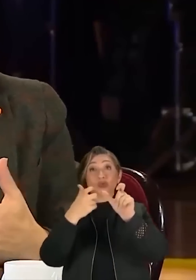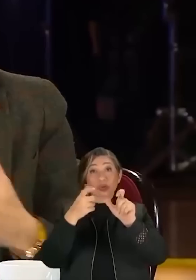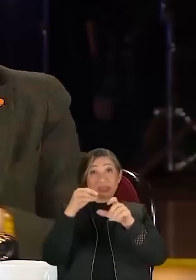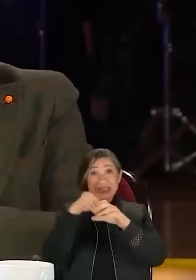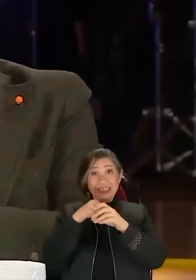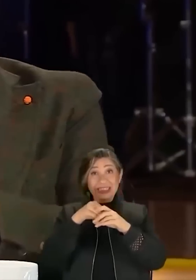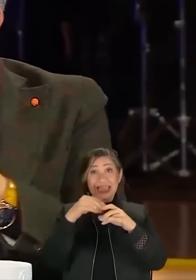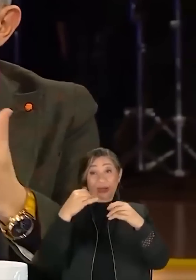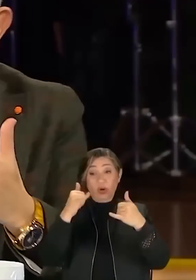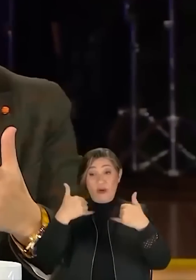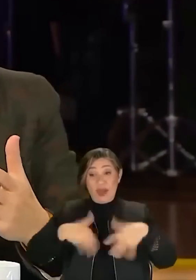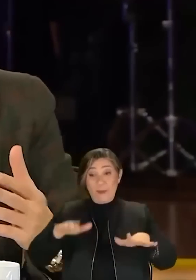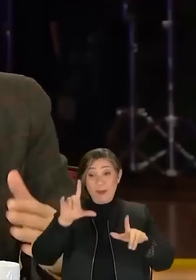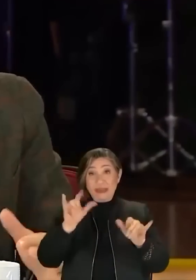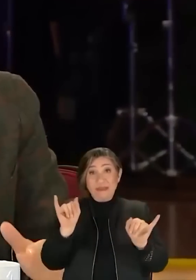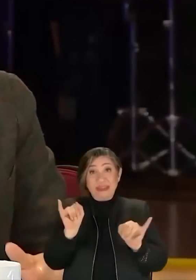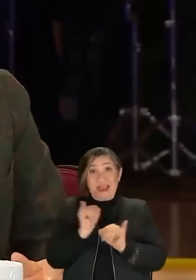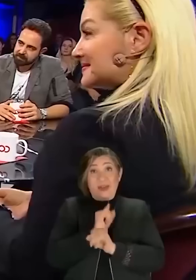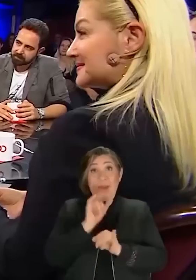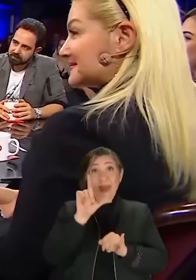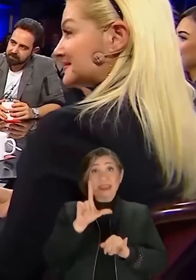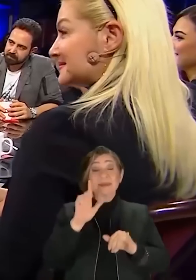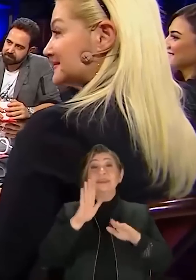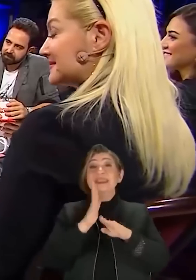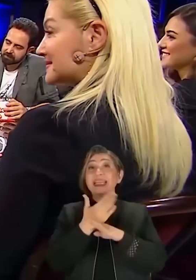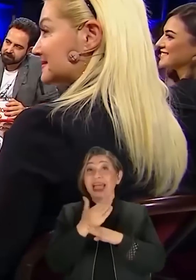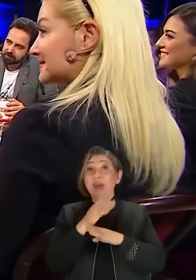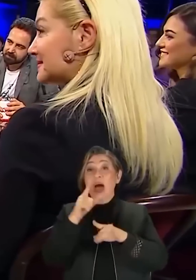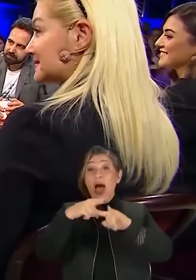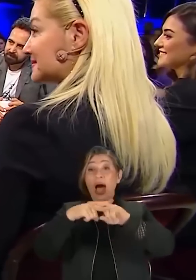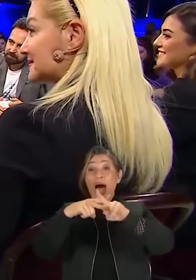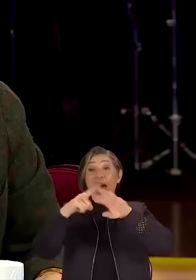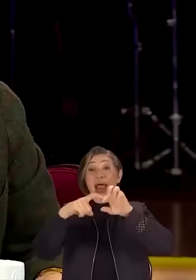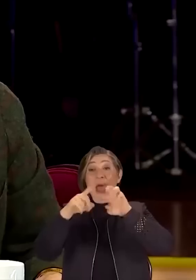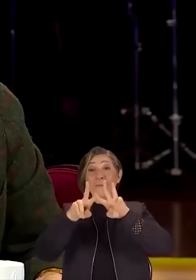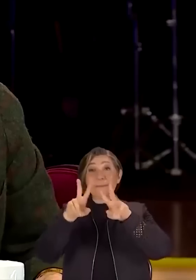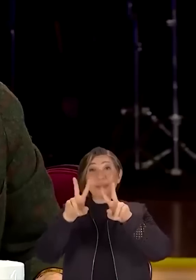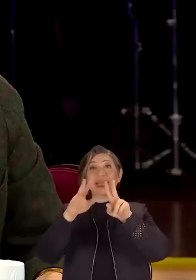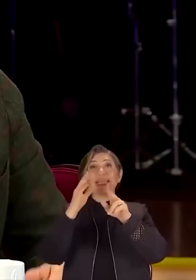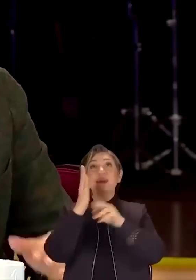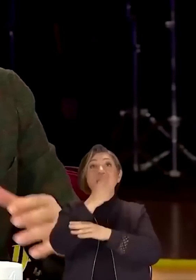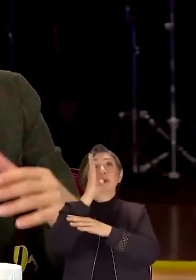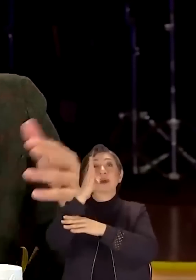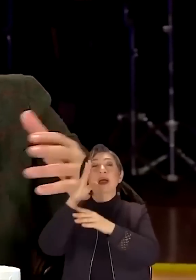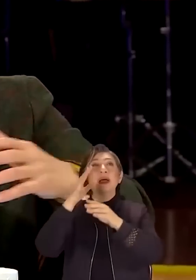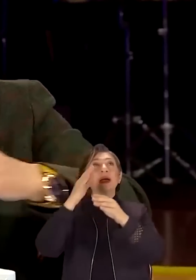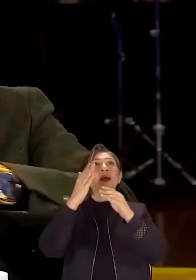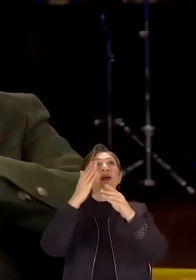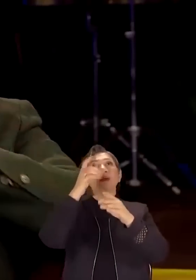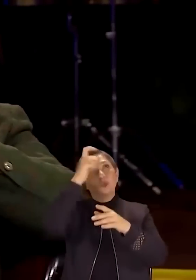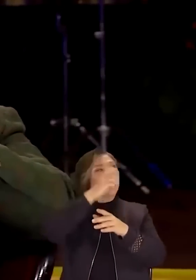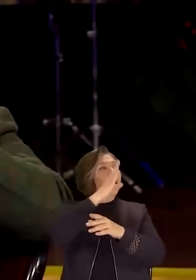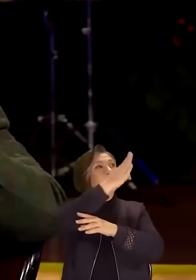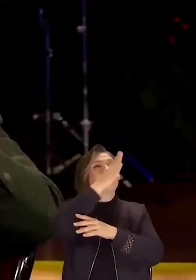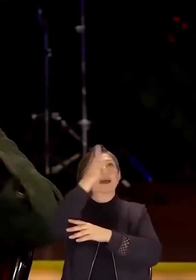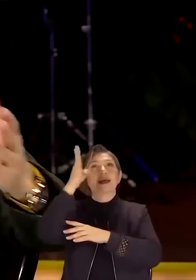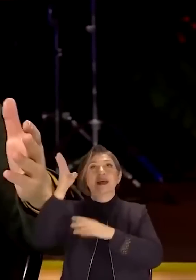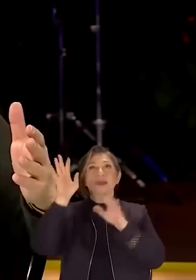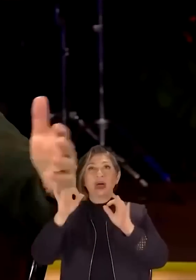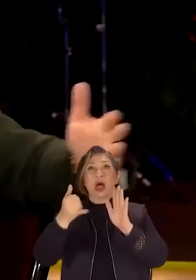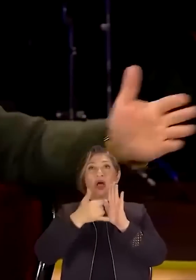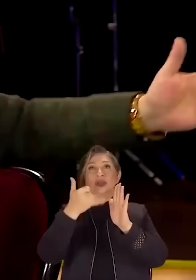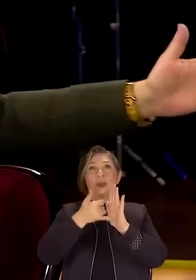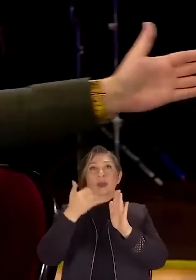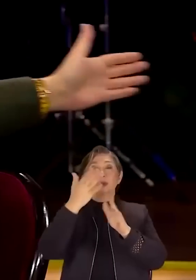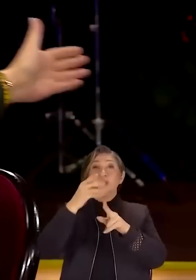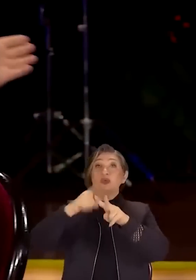lazım. Gördüğün gibi etli butluyum her tarafım falan. Çünkü bu Harem Kabare ile turnelere gitmeye başladık. Oo. Şimdi gidiyoruz